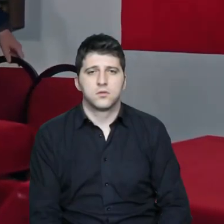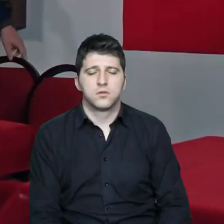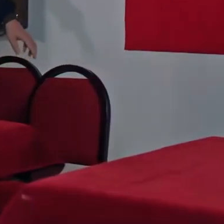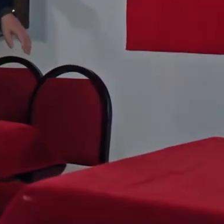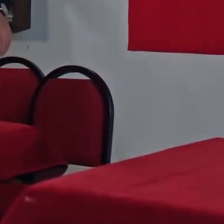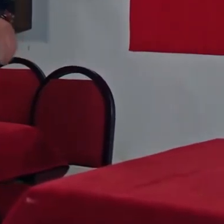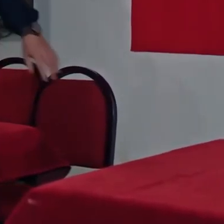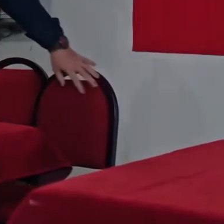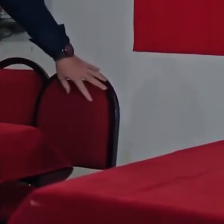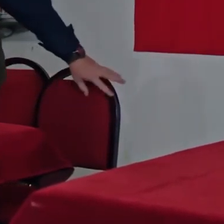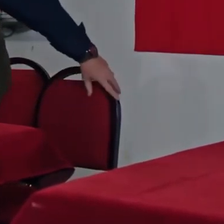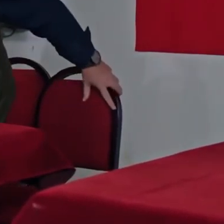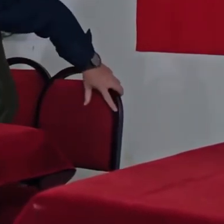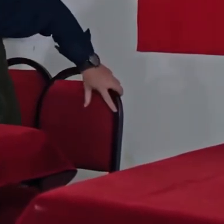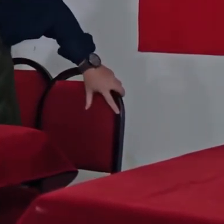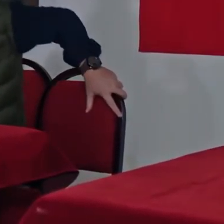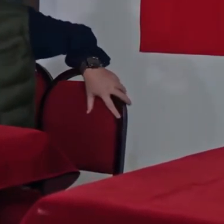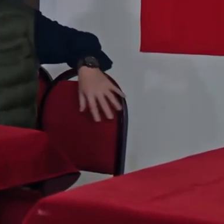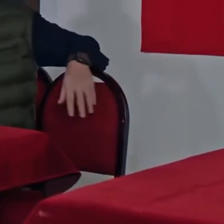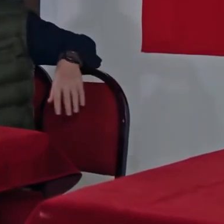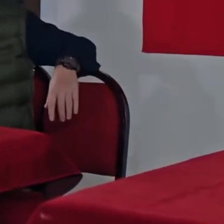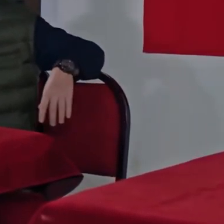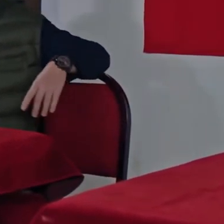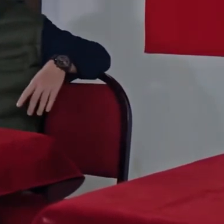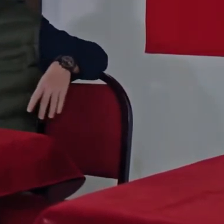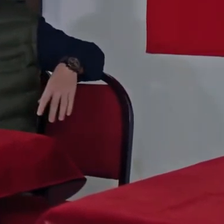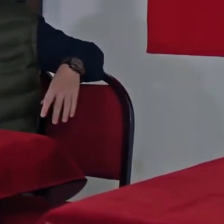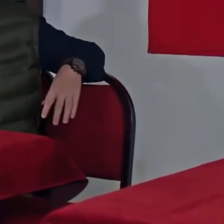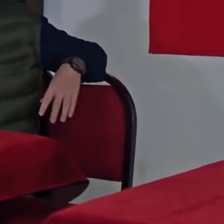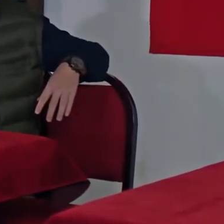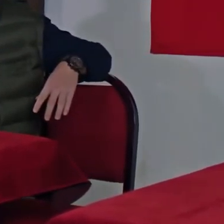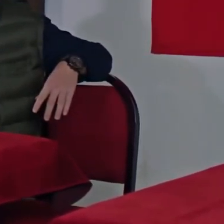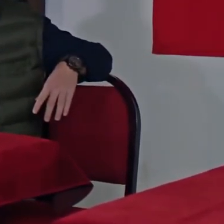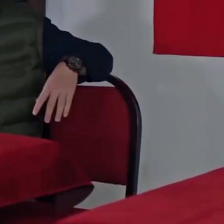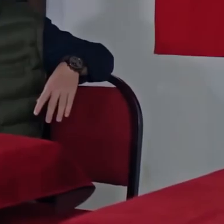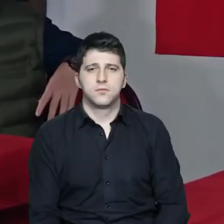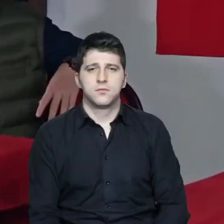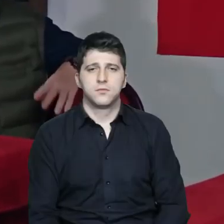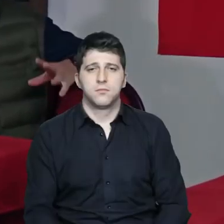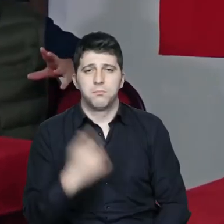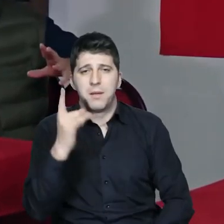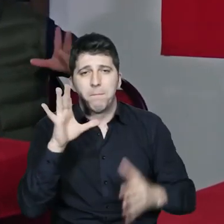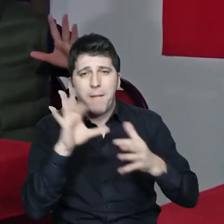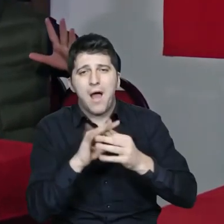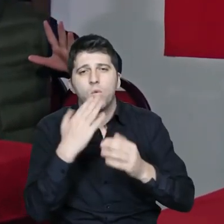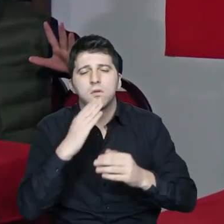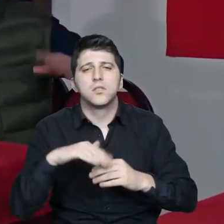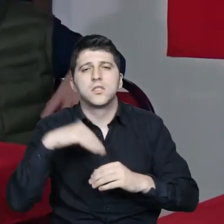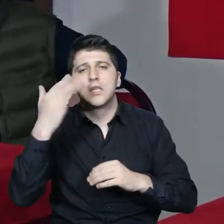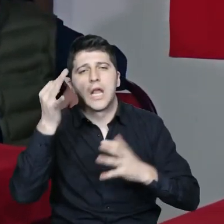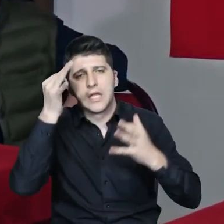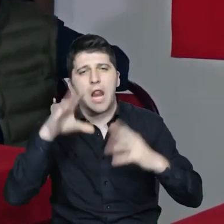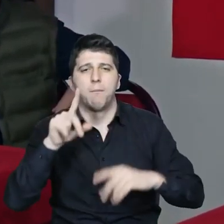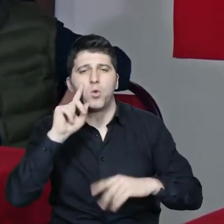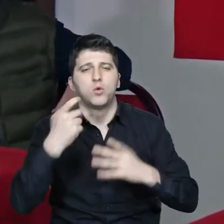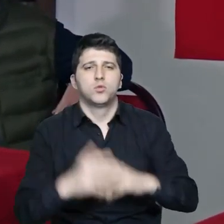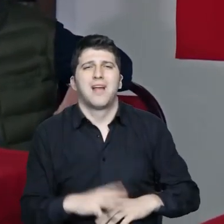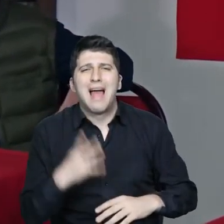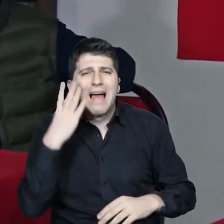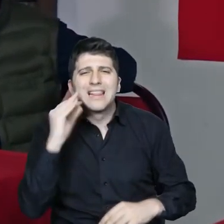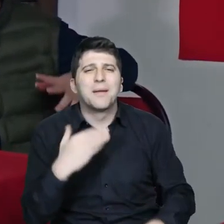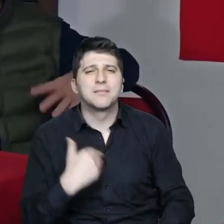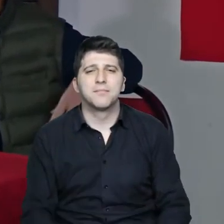Helmut sandalye çekip Fatih'in yanına oturdu. Kendi başını bağlamayan gider gelin başını bağlamış.